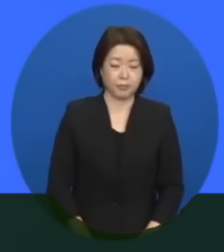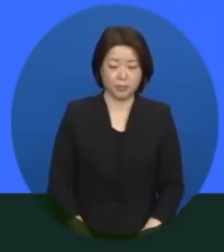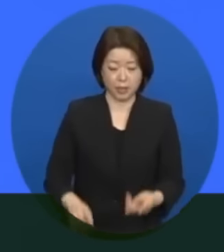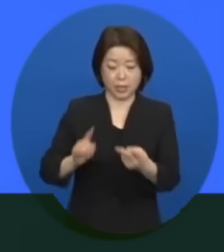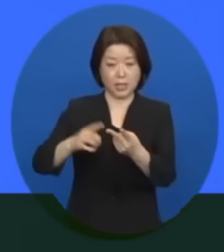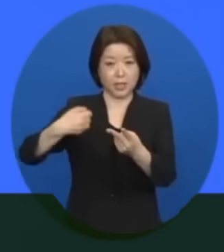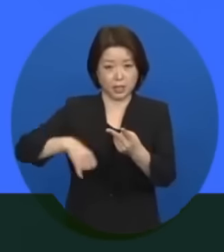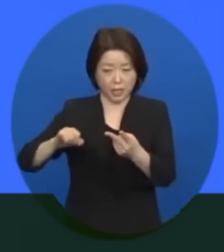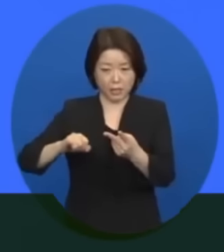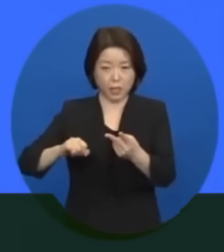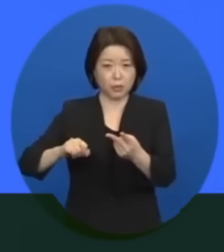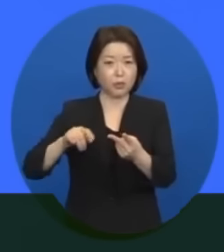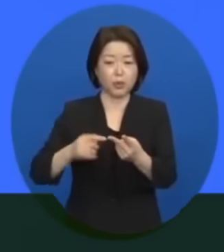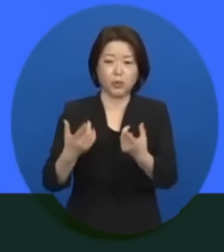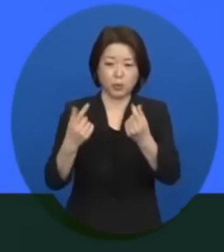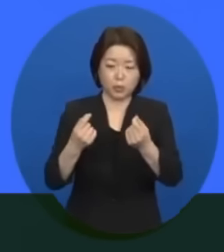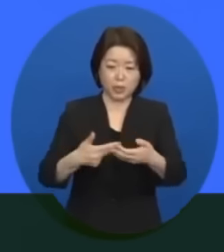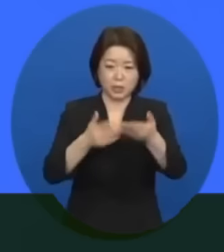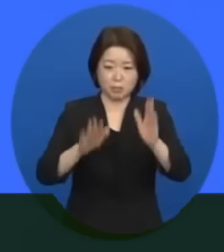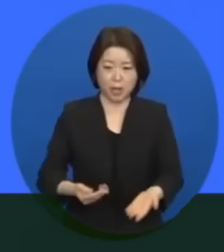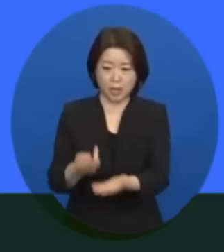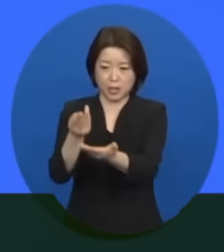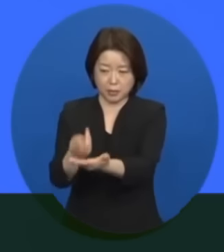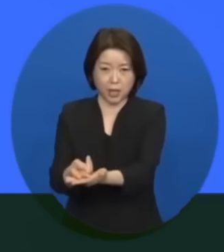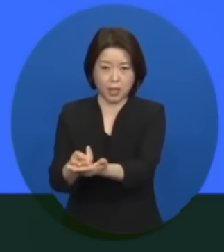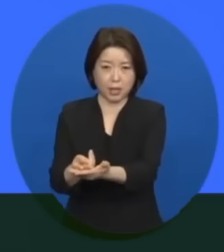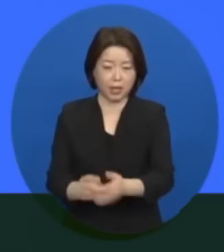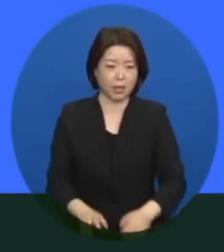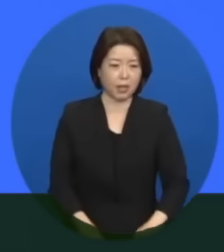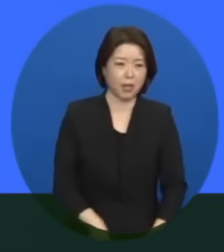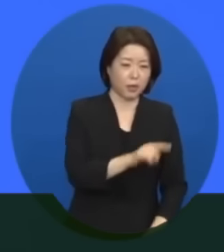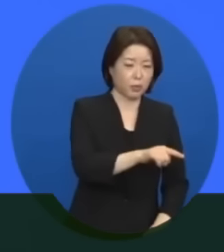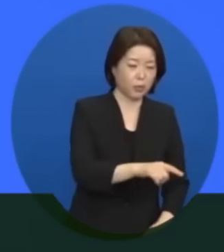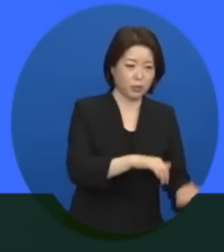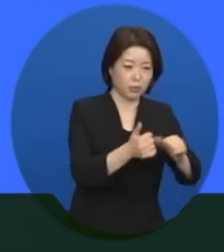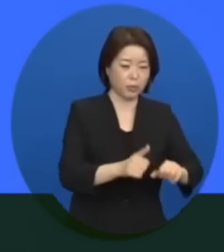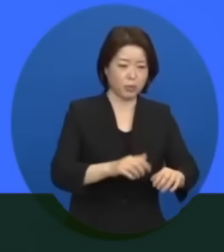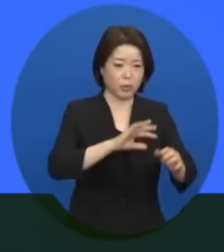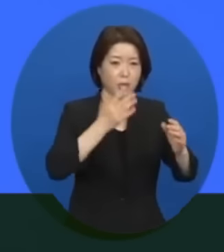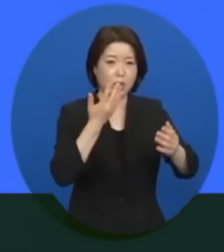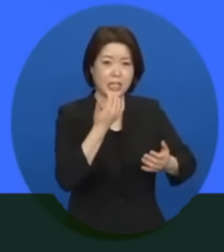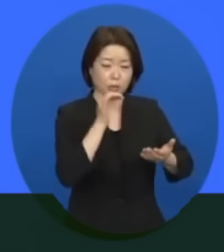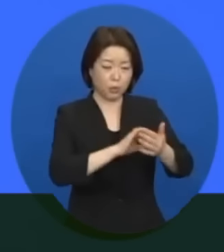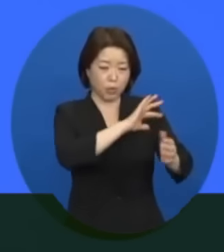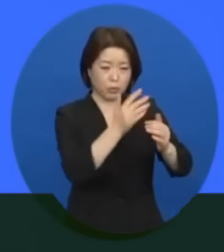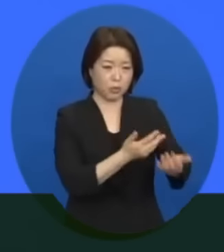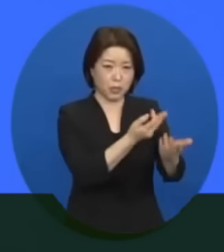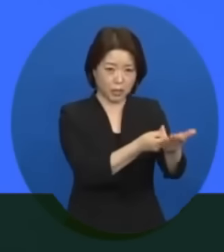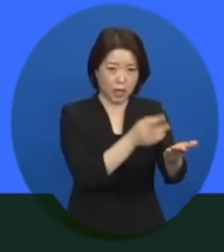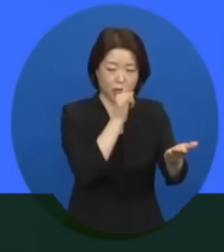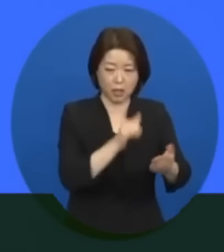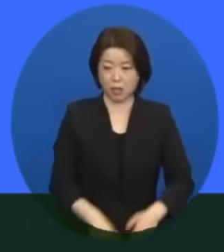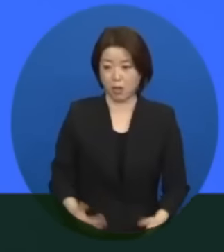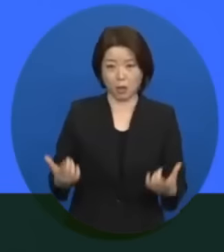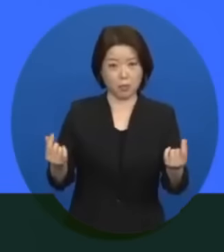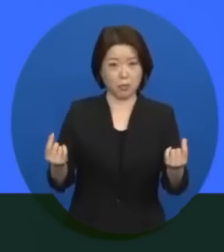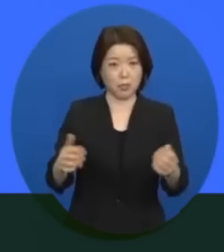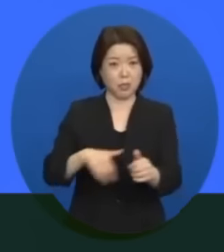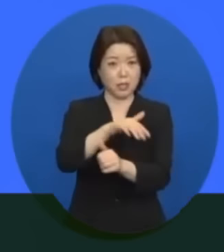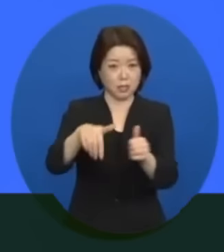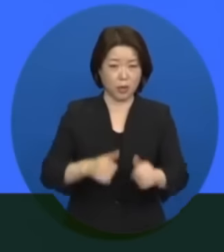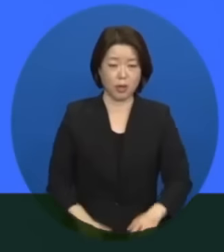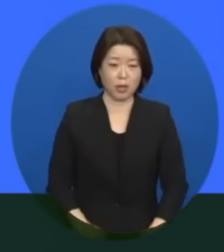딸도 도가도 동일하게 방 안에 안치가 되죠 그 너무 비슷한 상황이죠 예수님이 죽은 자를 살리 때 그